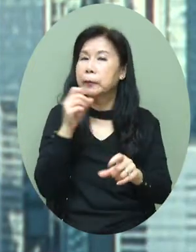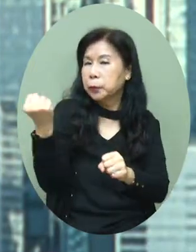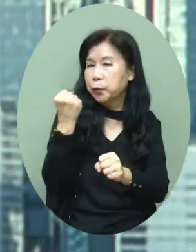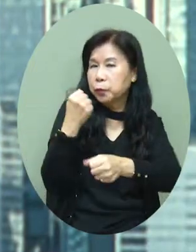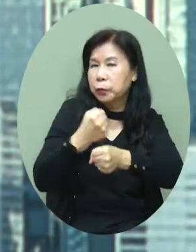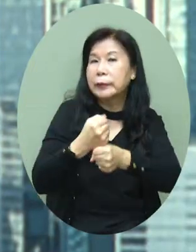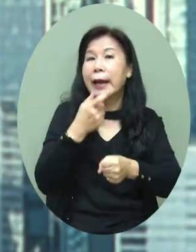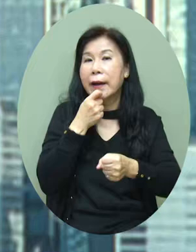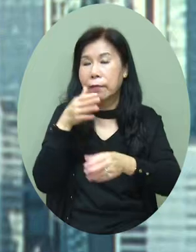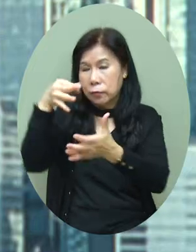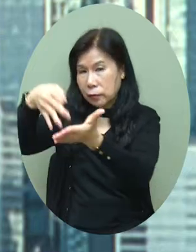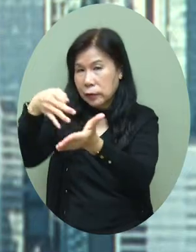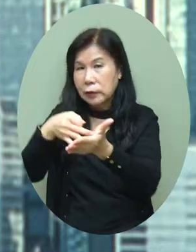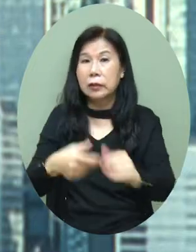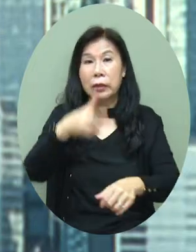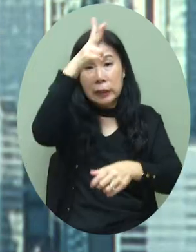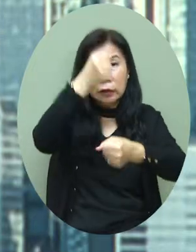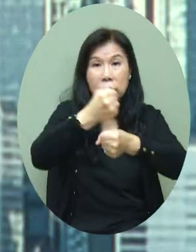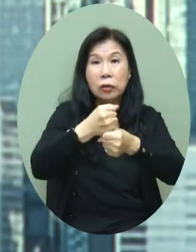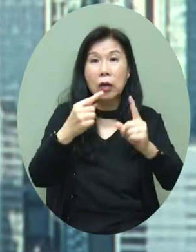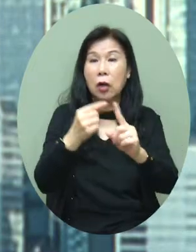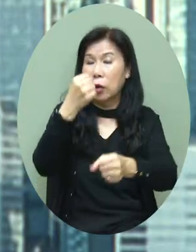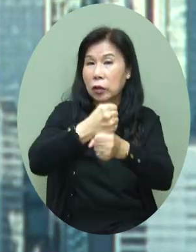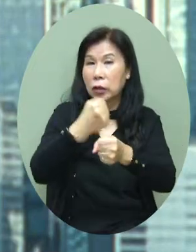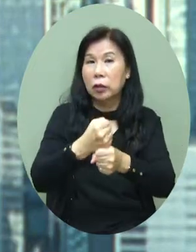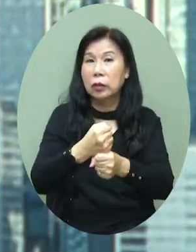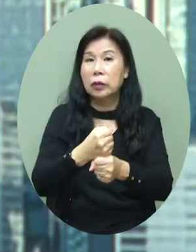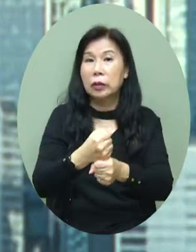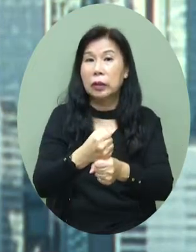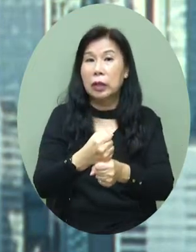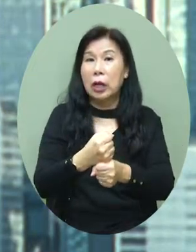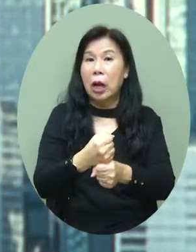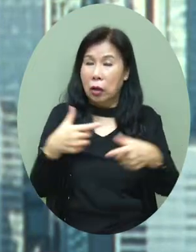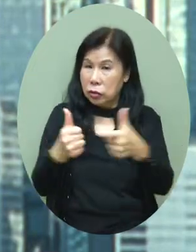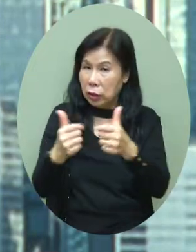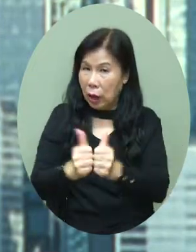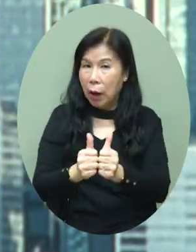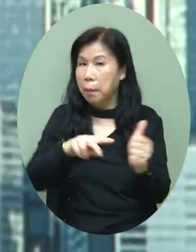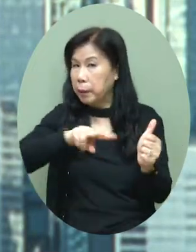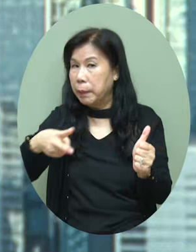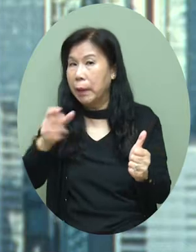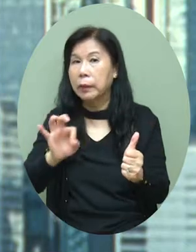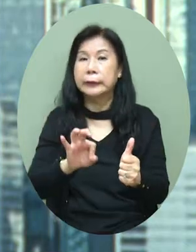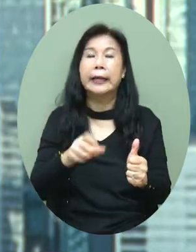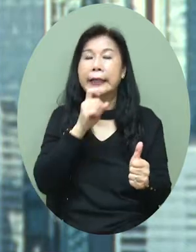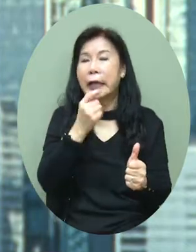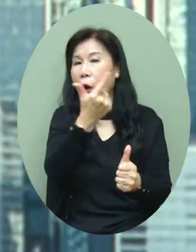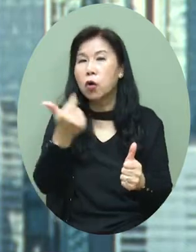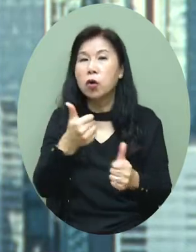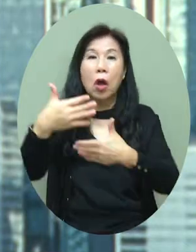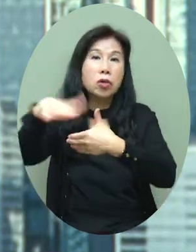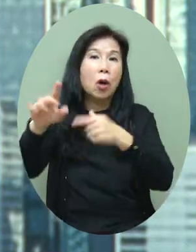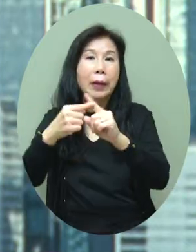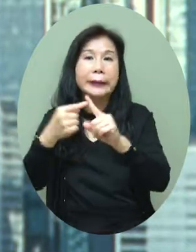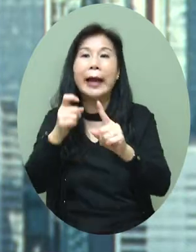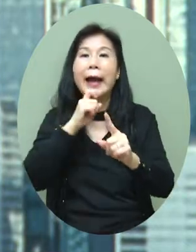嘅。咁另外公務員嗰個工作嘅崗位嘅穩定性啦，等等咧，呢一啲都係吸引外面嘅